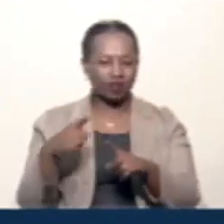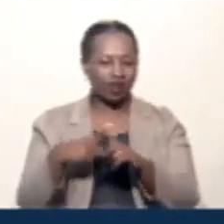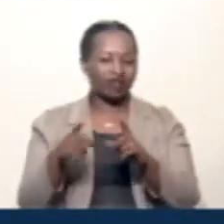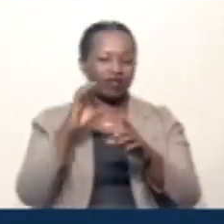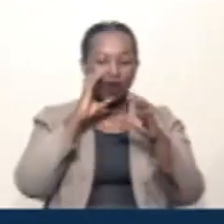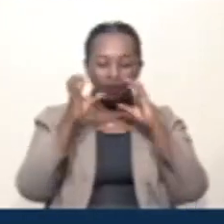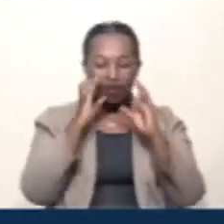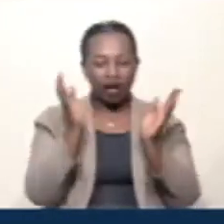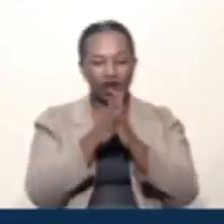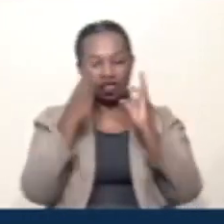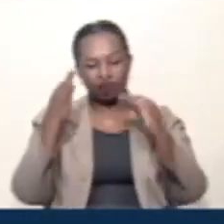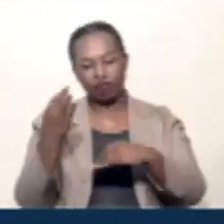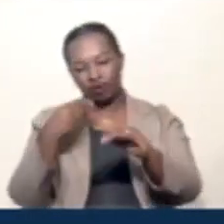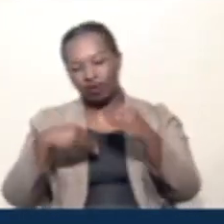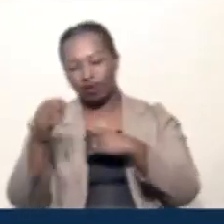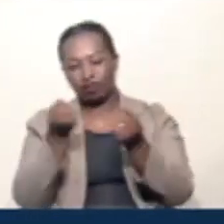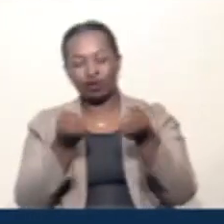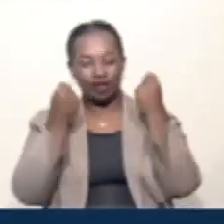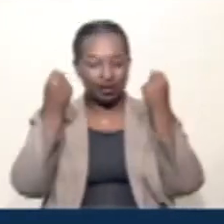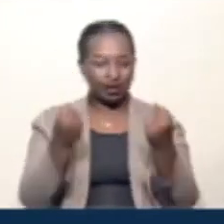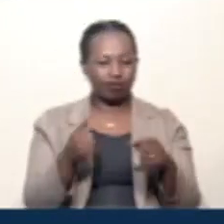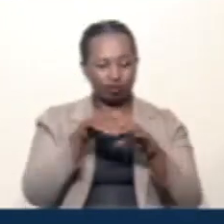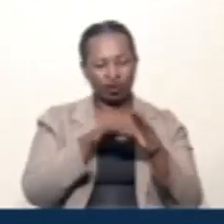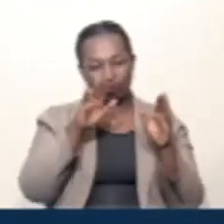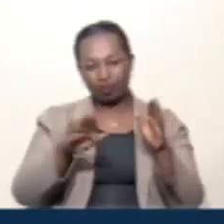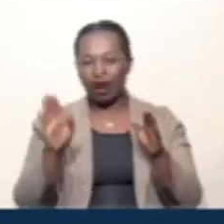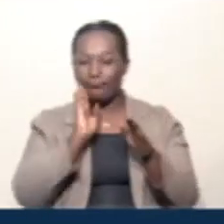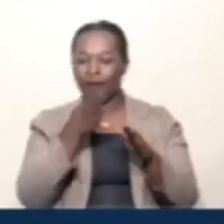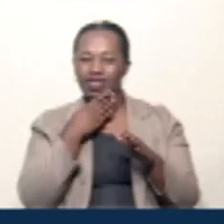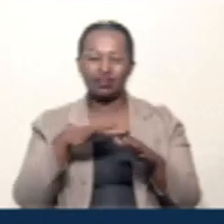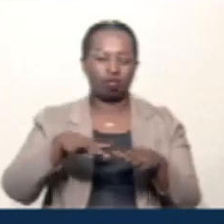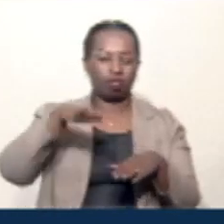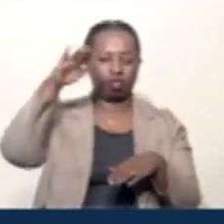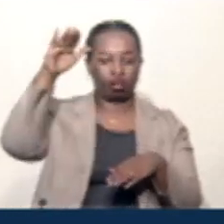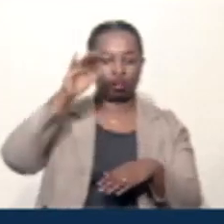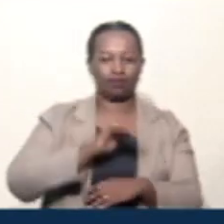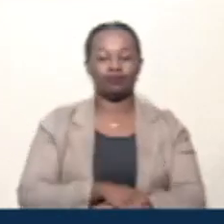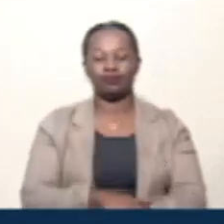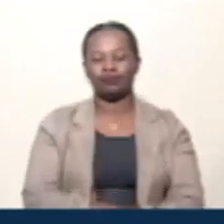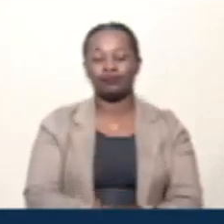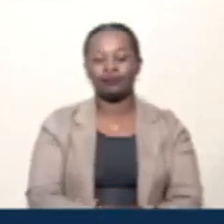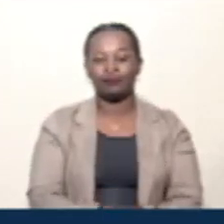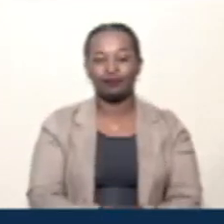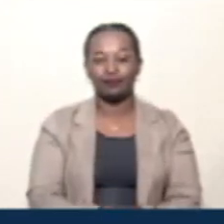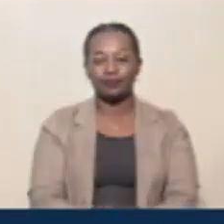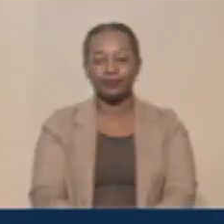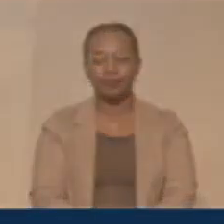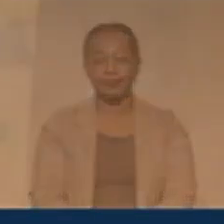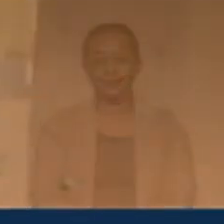mu isoko n'imodoka zari ziparitse muri parikingi zikarengerwa n'amazi. Jean Paul Turatsinze, i